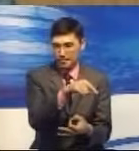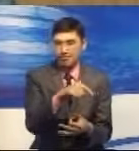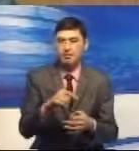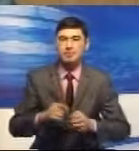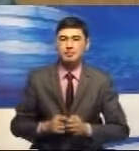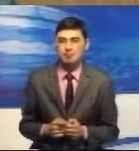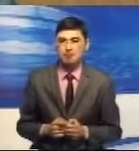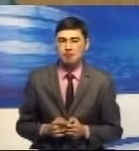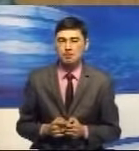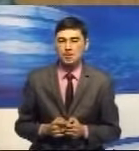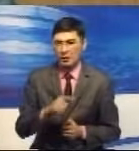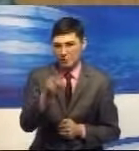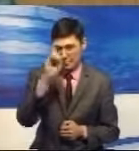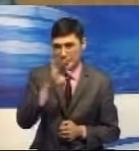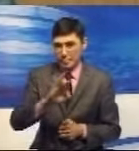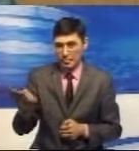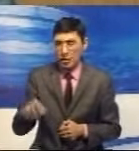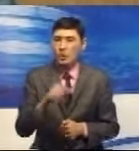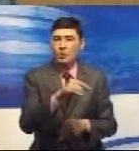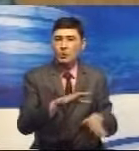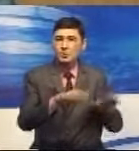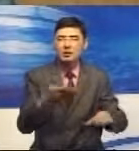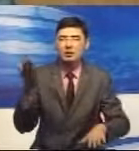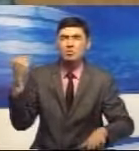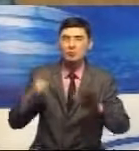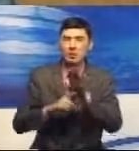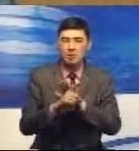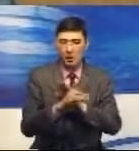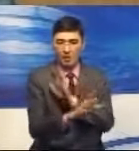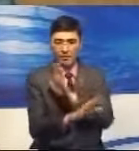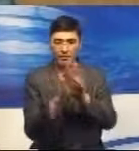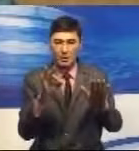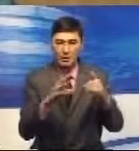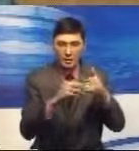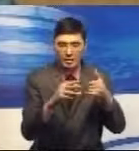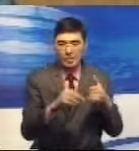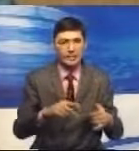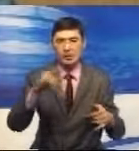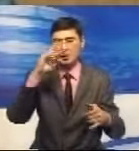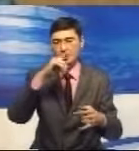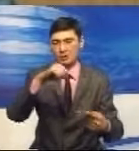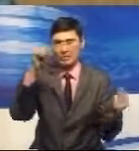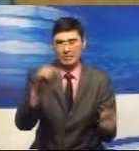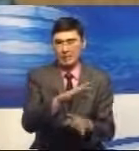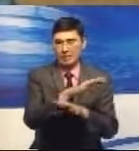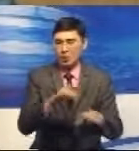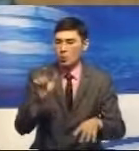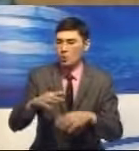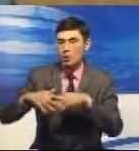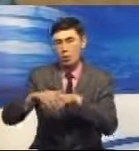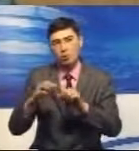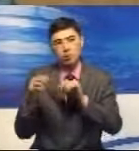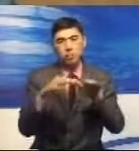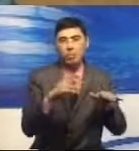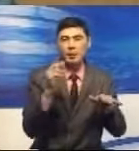печальная. Өздеріңіз білесіздер, бұл жер өзі басынан бастап дұрыс болмады. Орны да ыңғайсыз. Халықтың қалай келіп, қалай